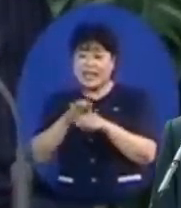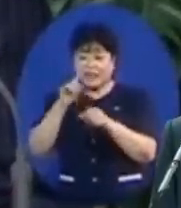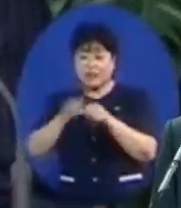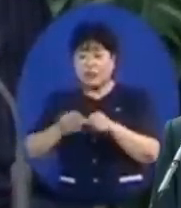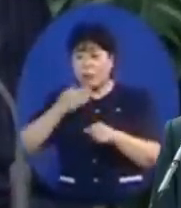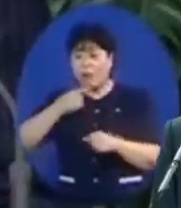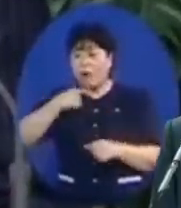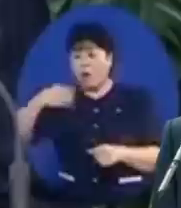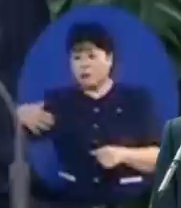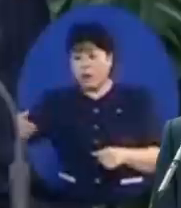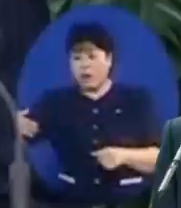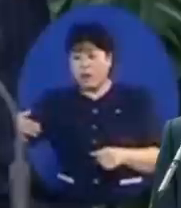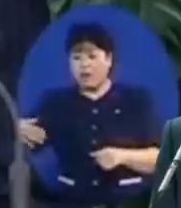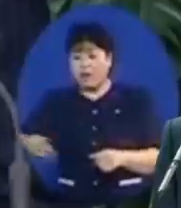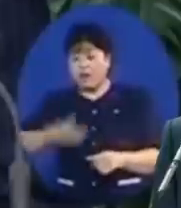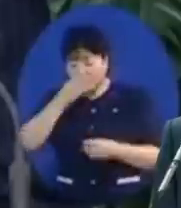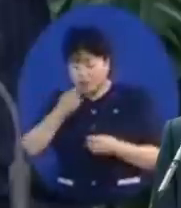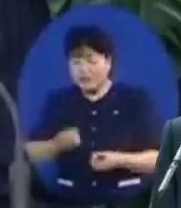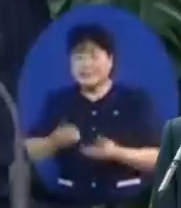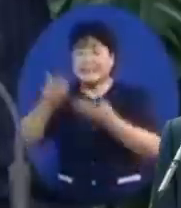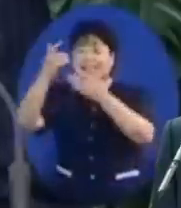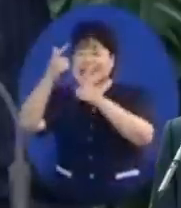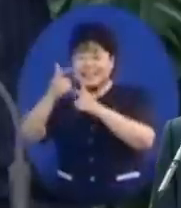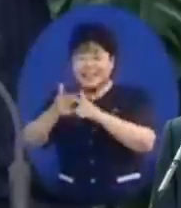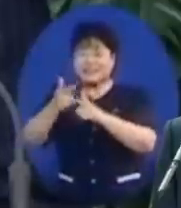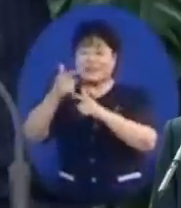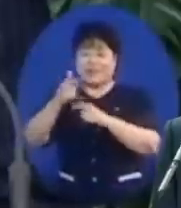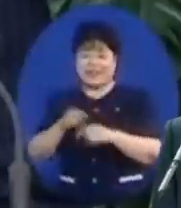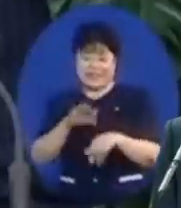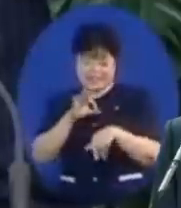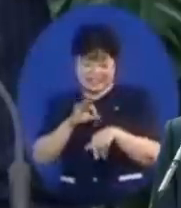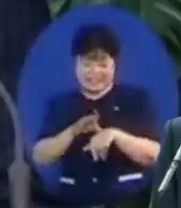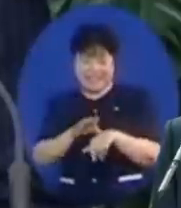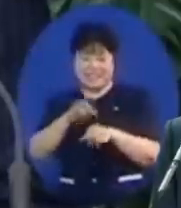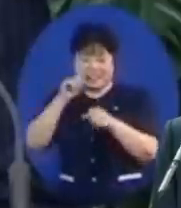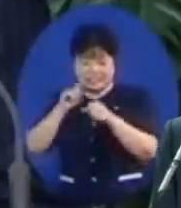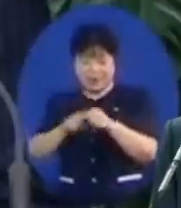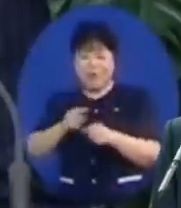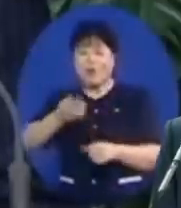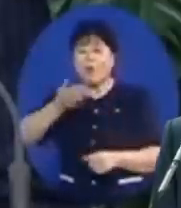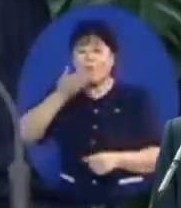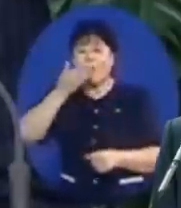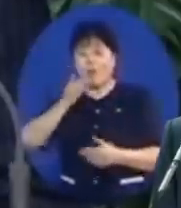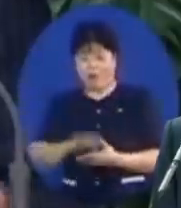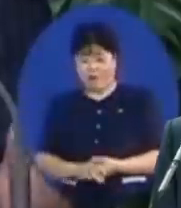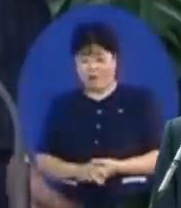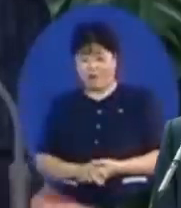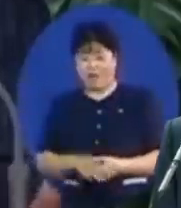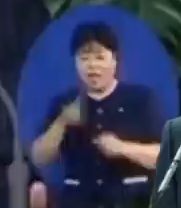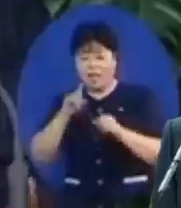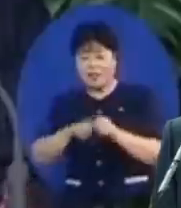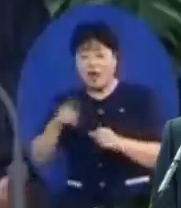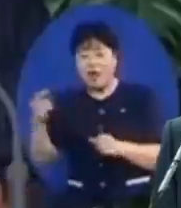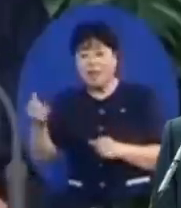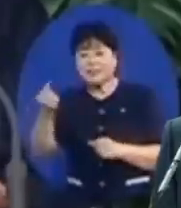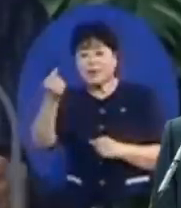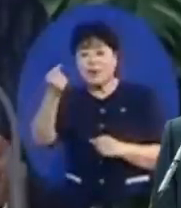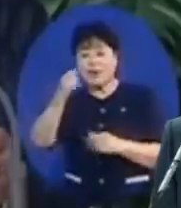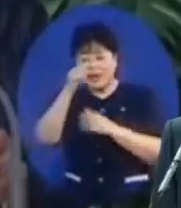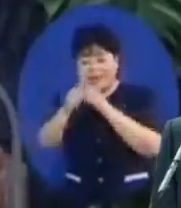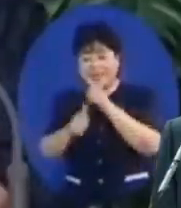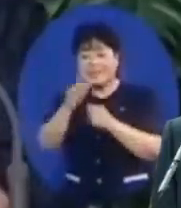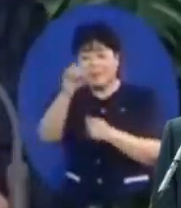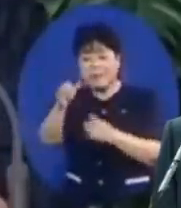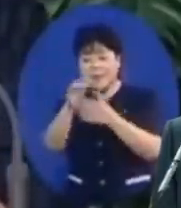먹은 적이 없는데 성찬이 바로 예수 그리스도의 살입니다. 우리가 떡을 취하여서 하나님